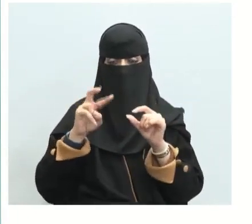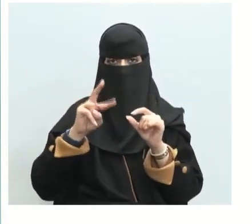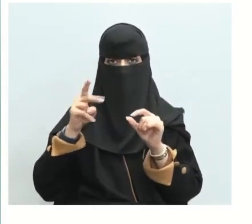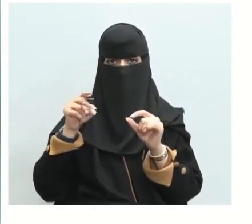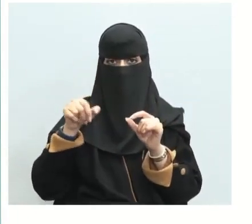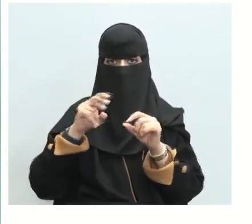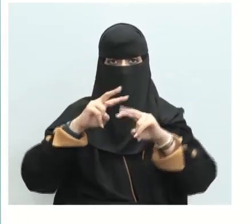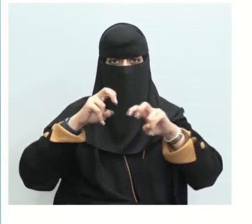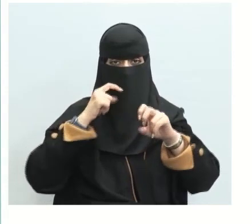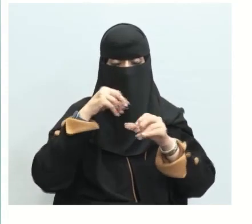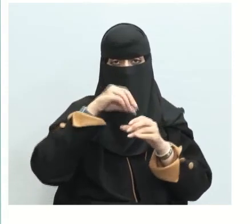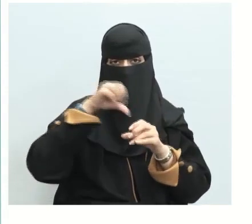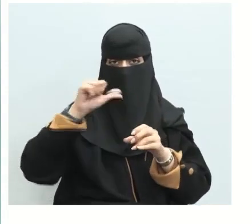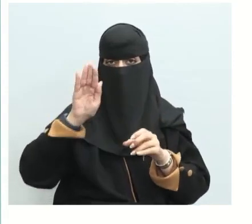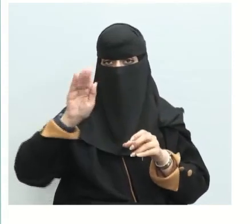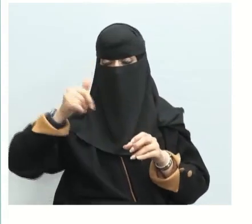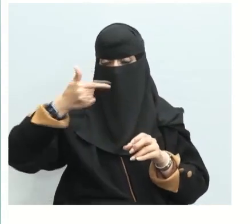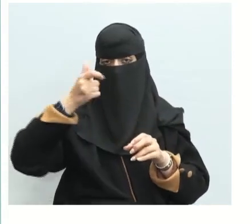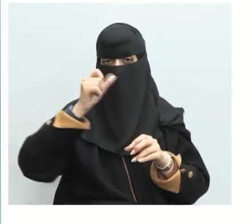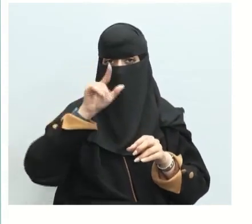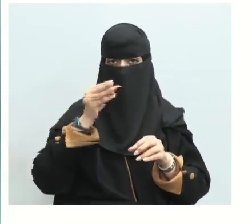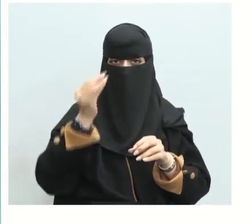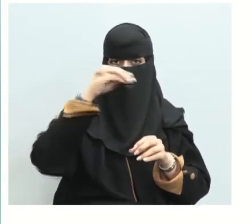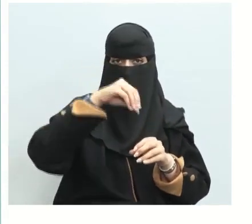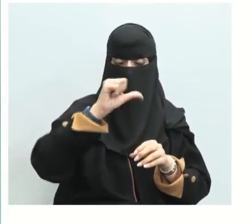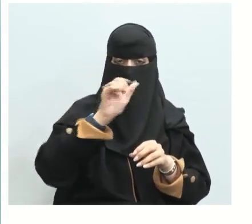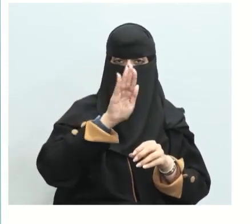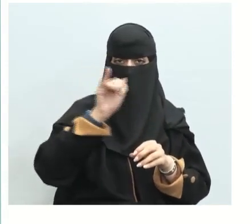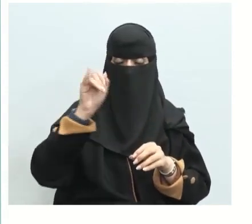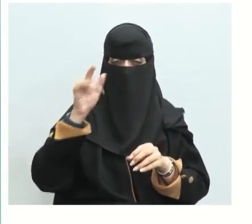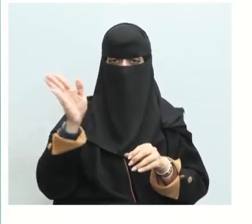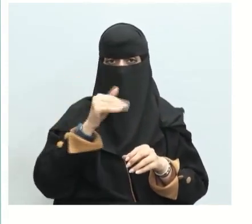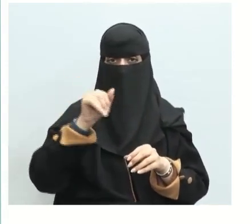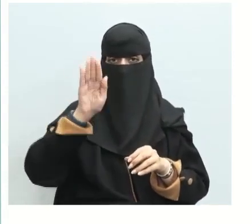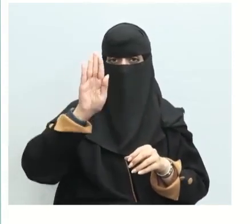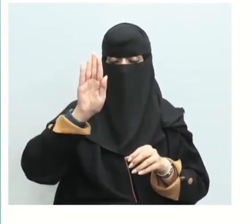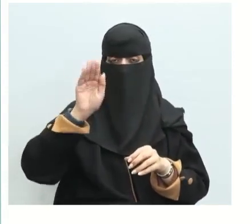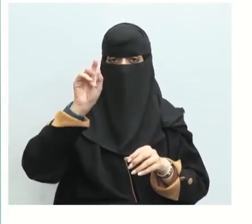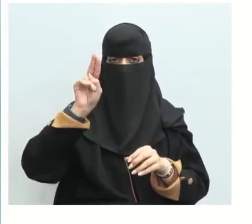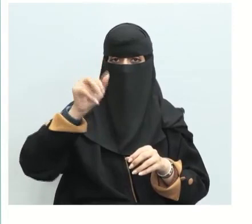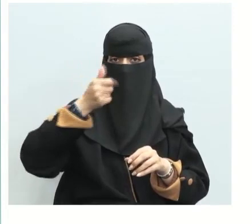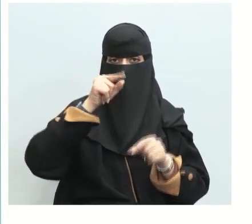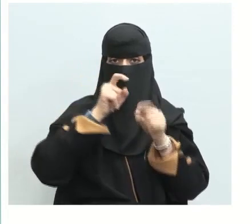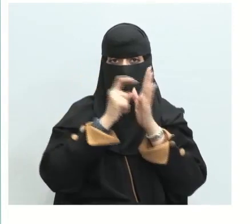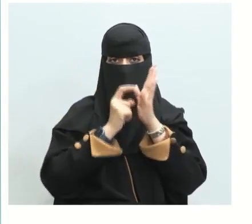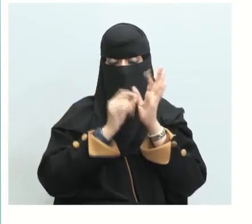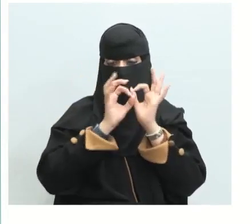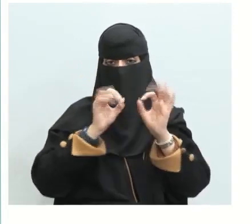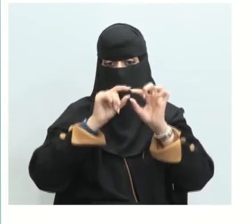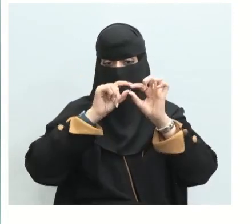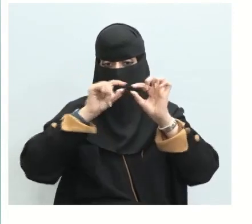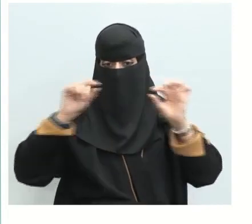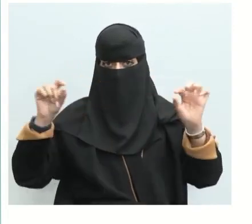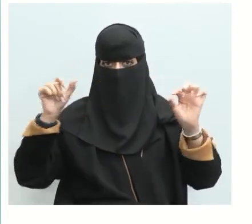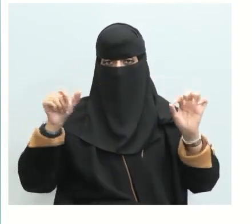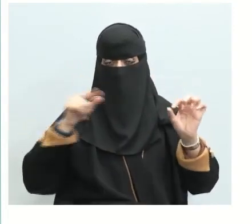نقوم بوضع استعلام الوسائط داخل الوسم ستايل، بعد ذلك نقوم بكتابة الشرط. مثلا هنا الشرط إذا كان عرض